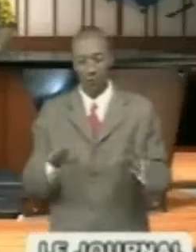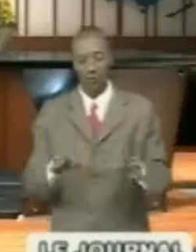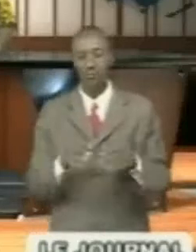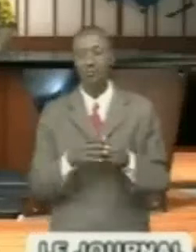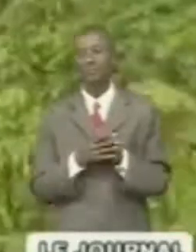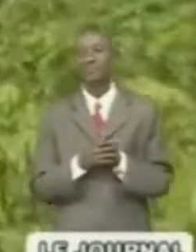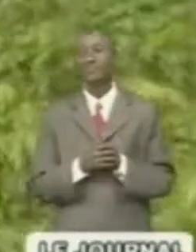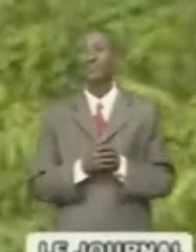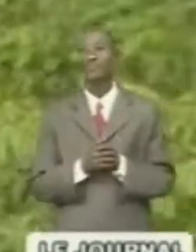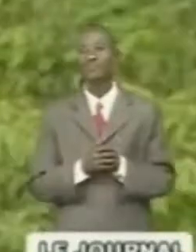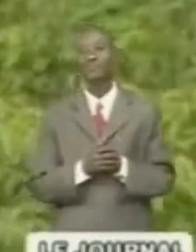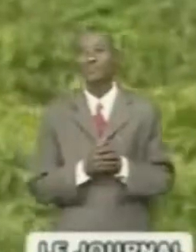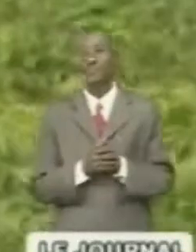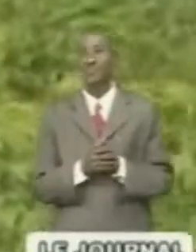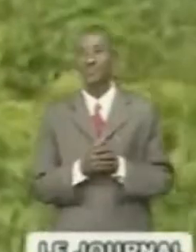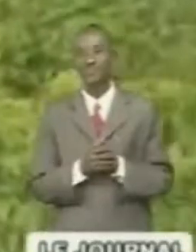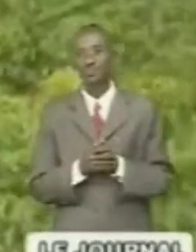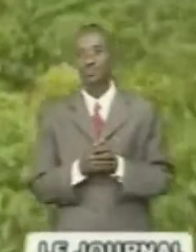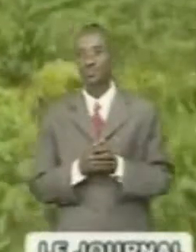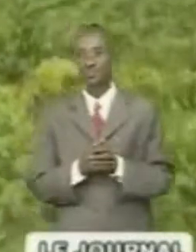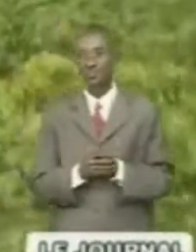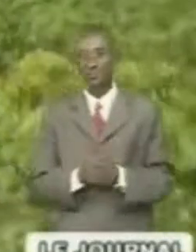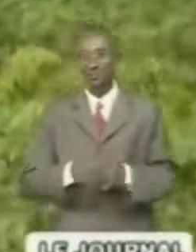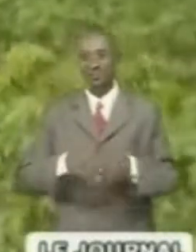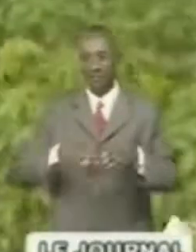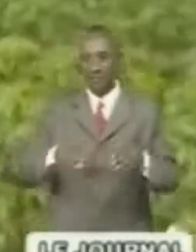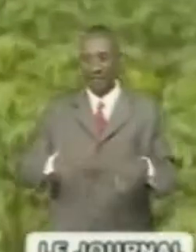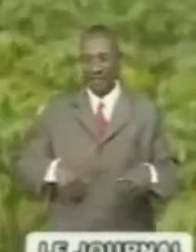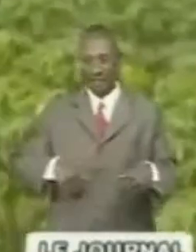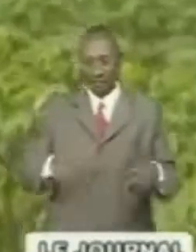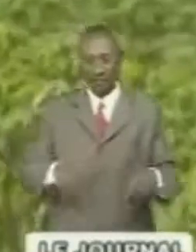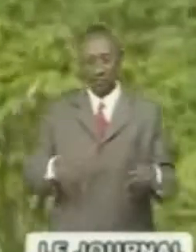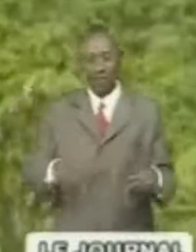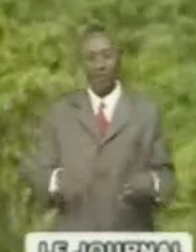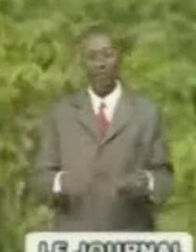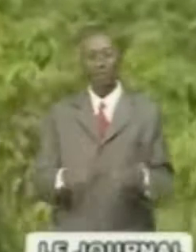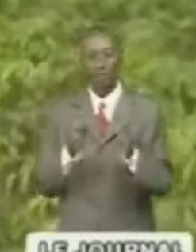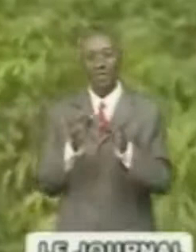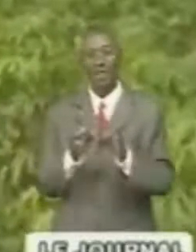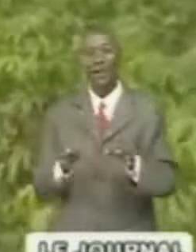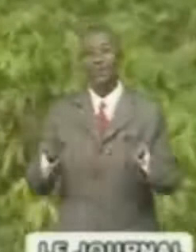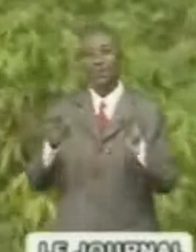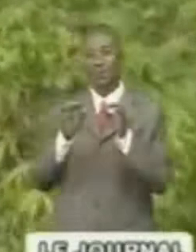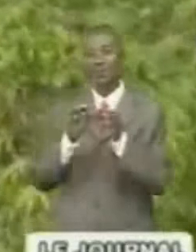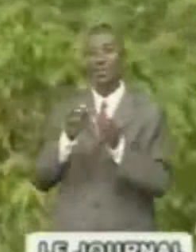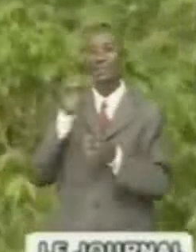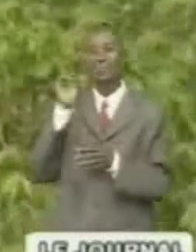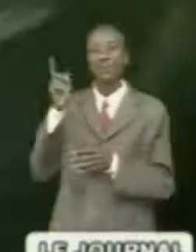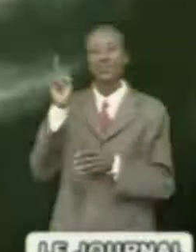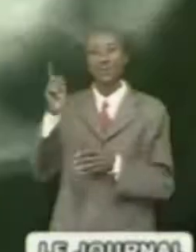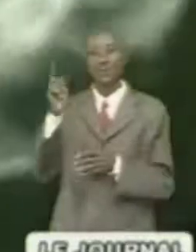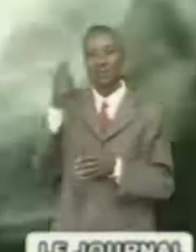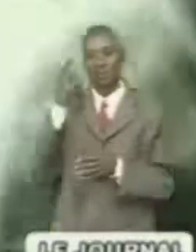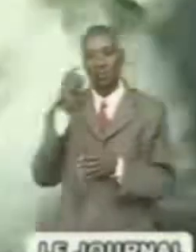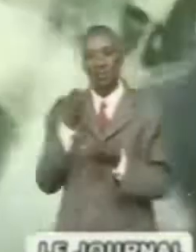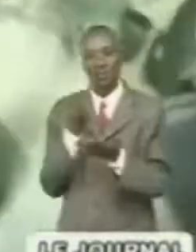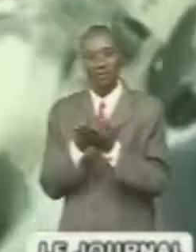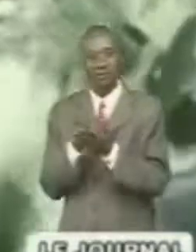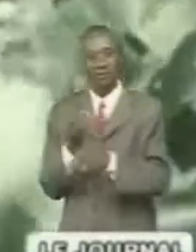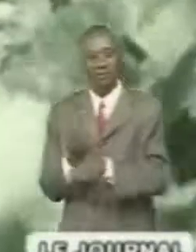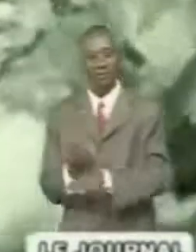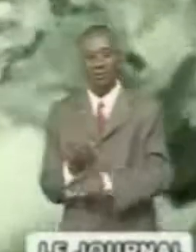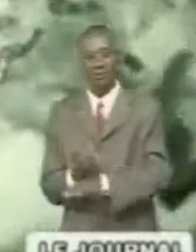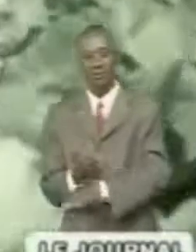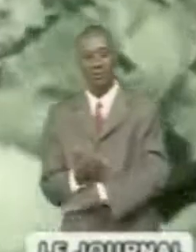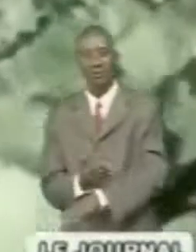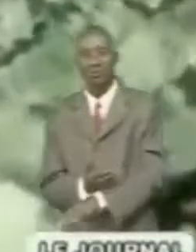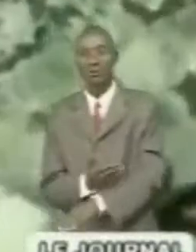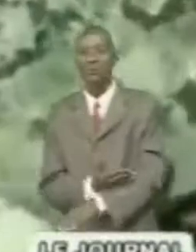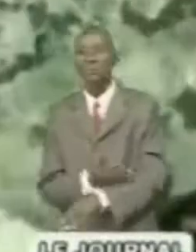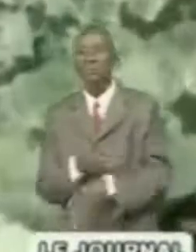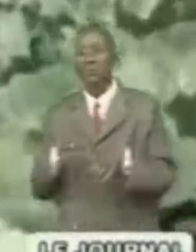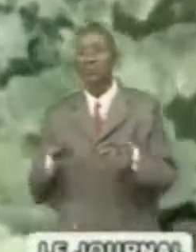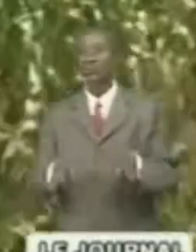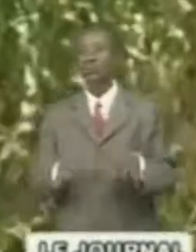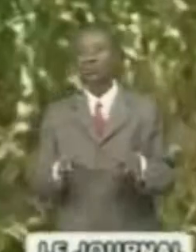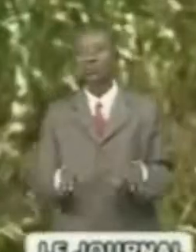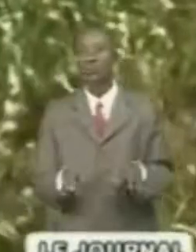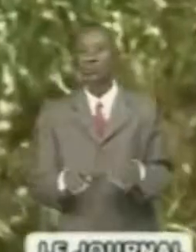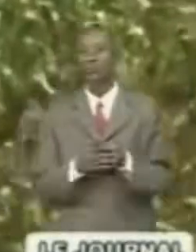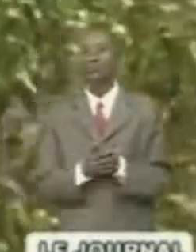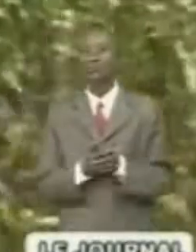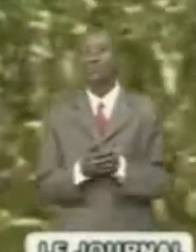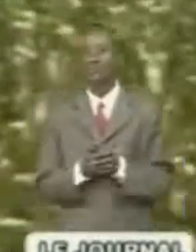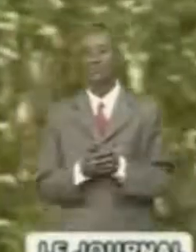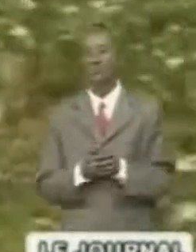Via. L'agriculture est un secteur porteur de croissance économique et d'emplois décents en République démocratique du